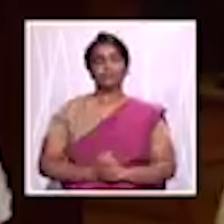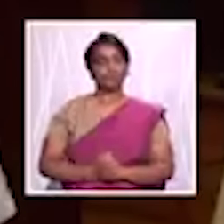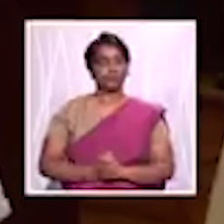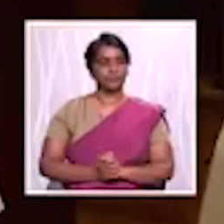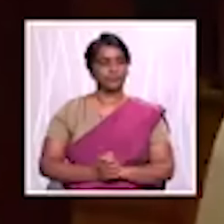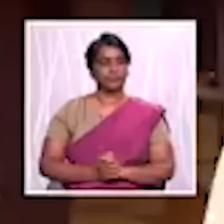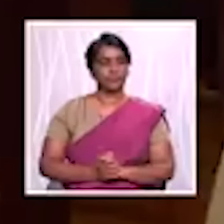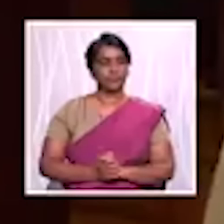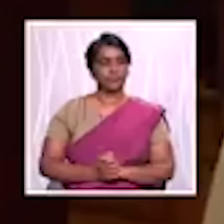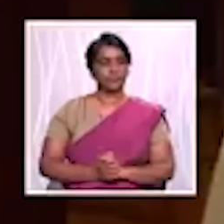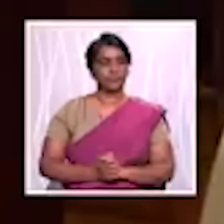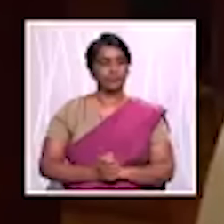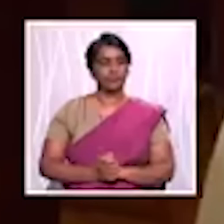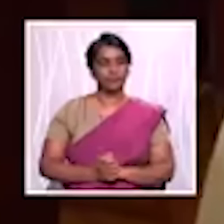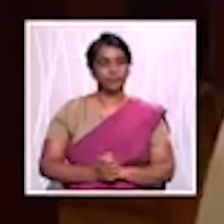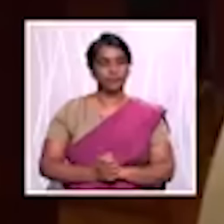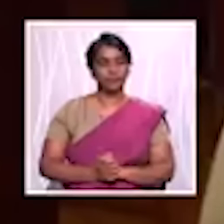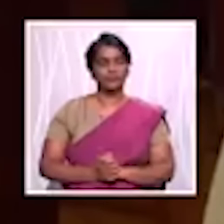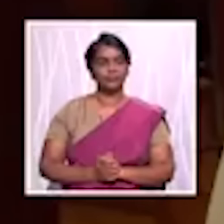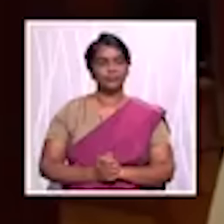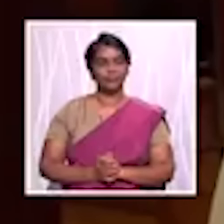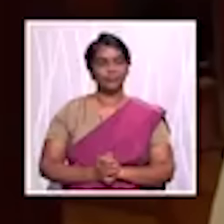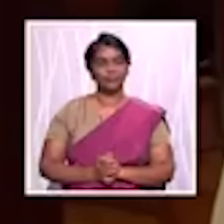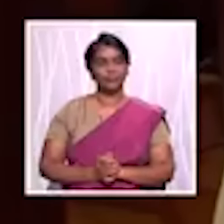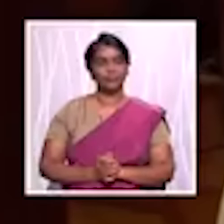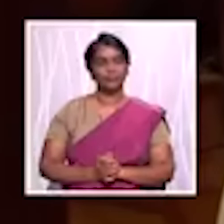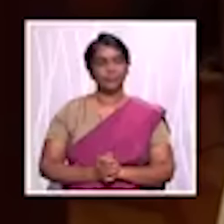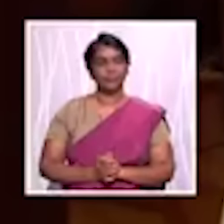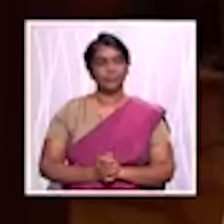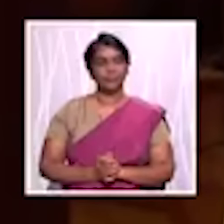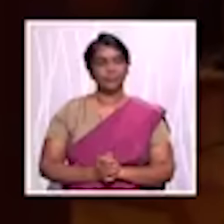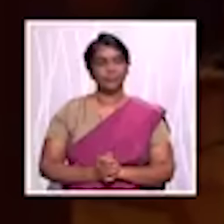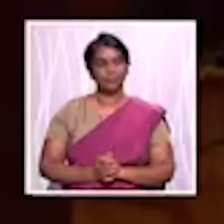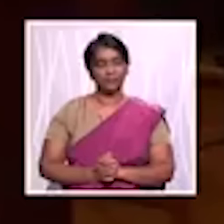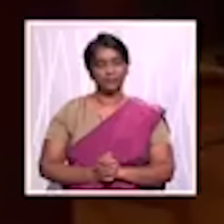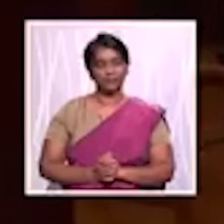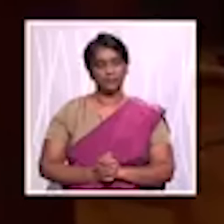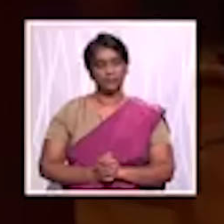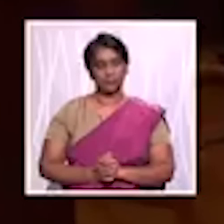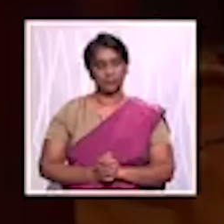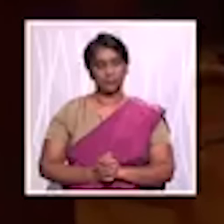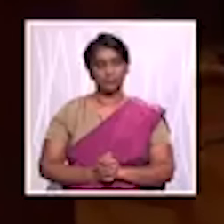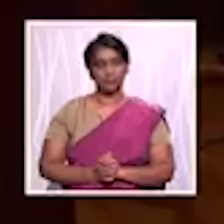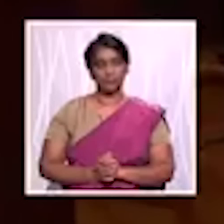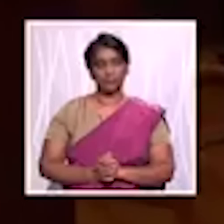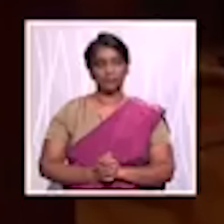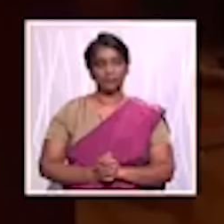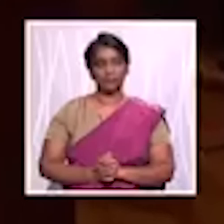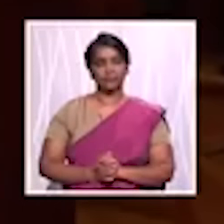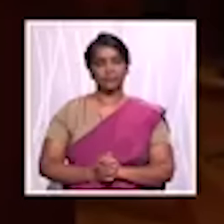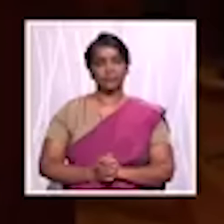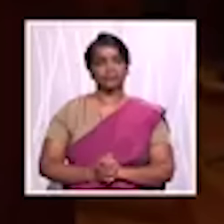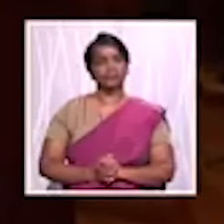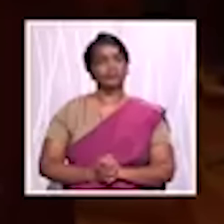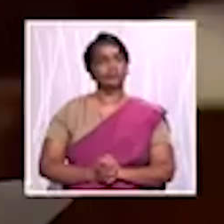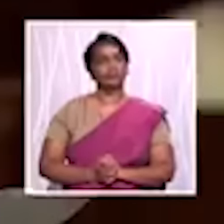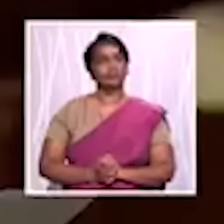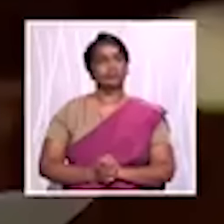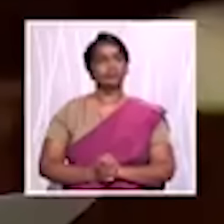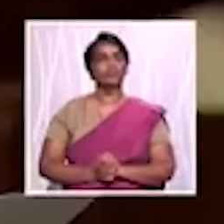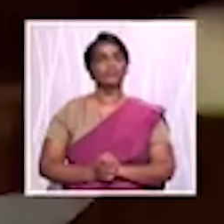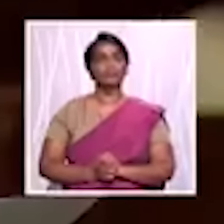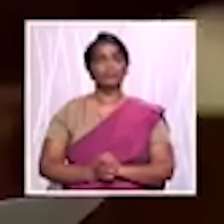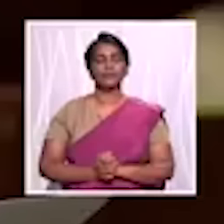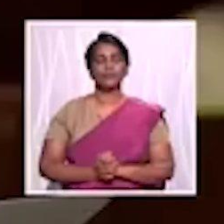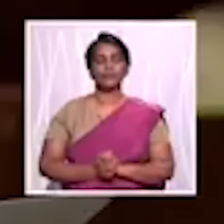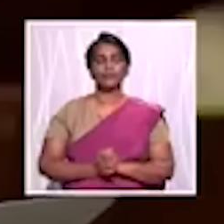அரசு நிர்வாகம் உள்ளூராட்சி மன்றம் மாகாண சபைகள் அமைச்சராக பேராசிரியர் சந்தன அபிரட்ன ஜனாதிபதி அனந்தகுமார திச